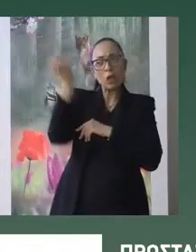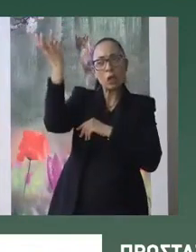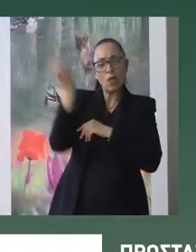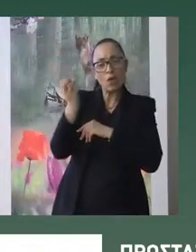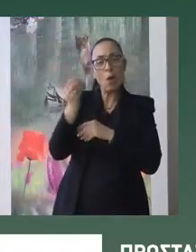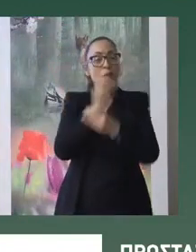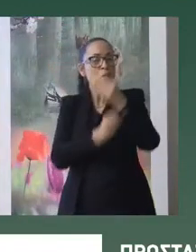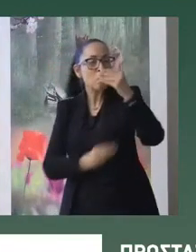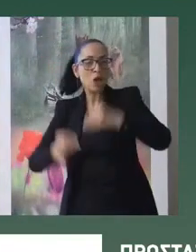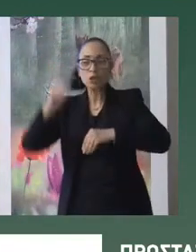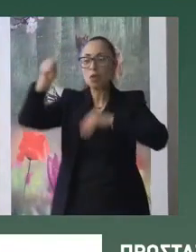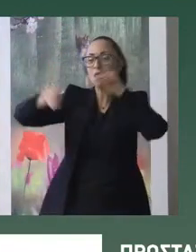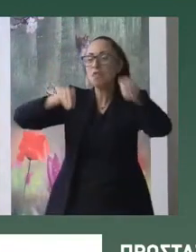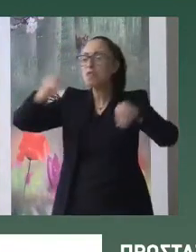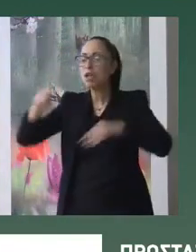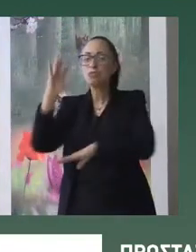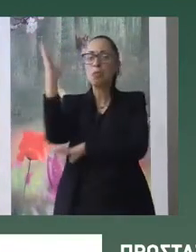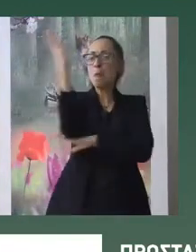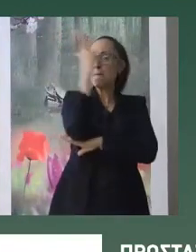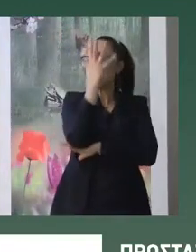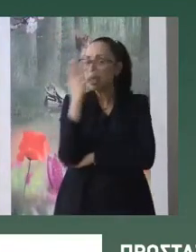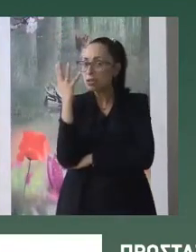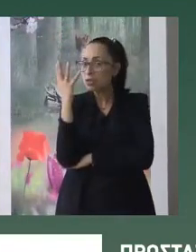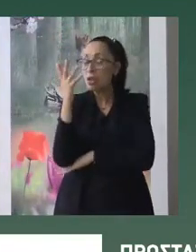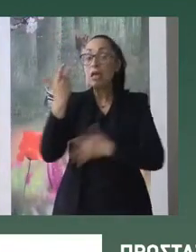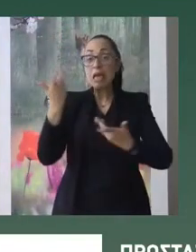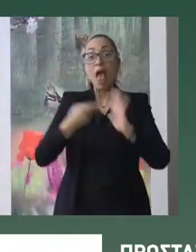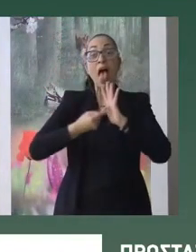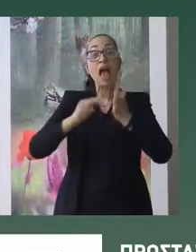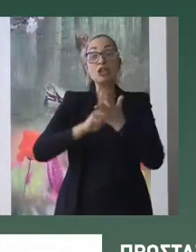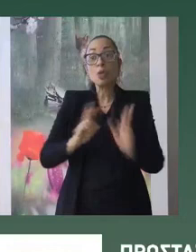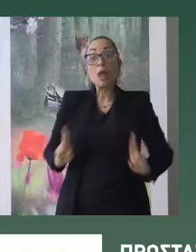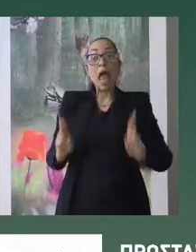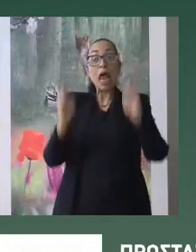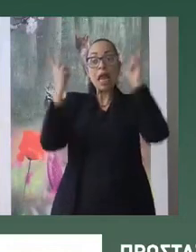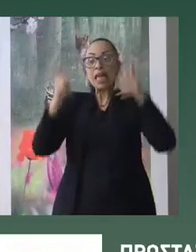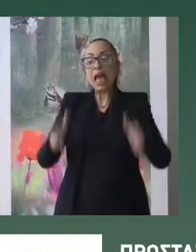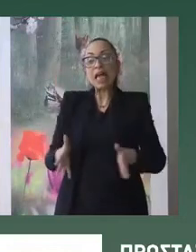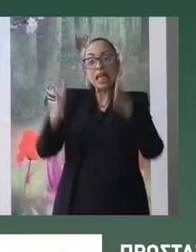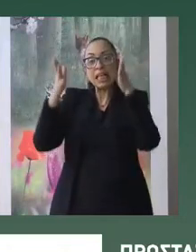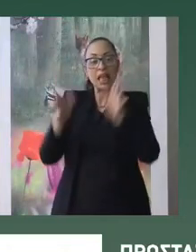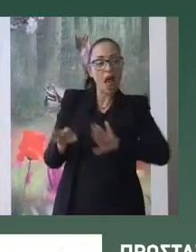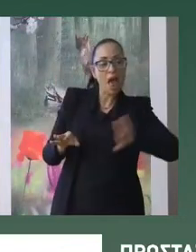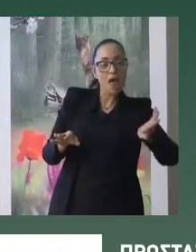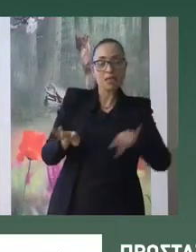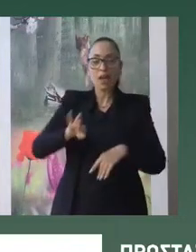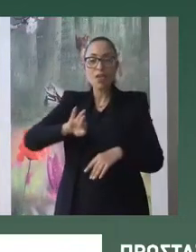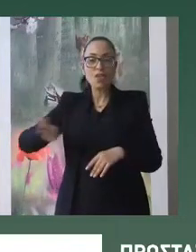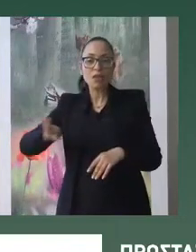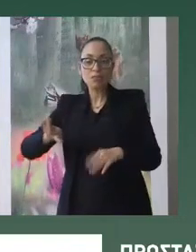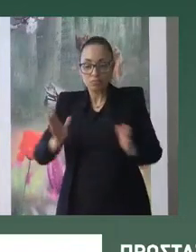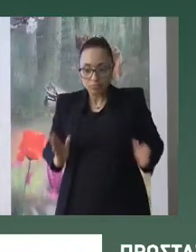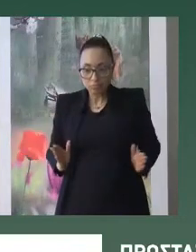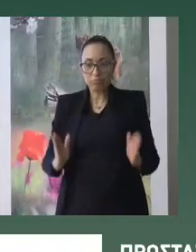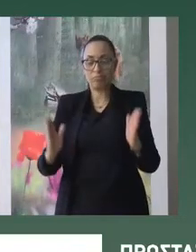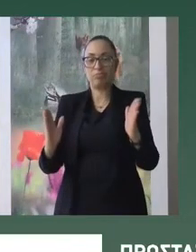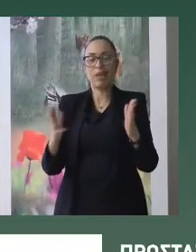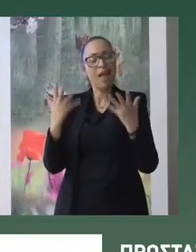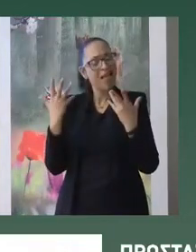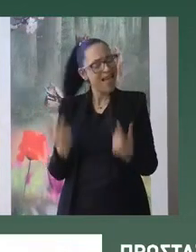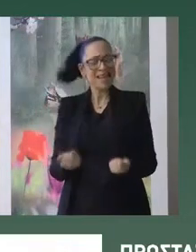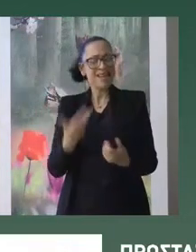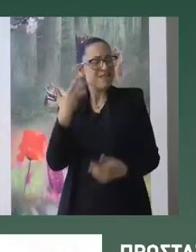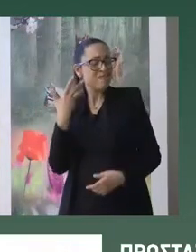βάλεις περισσότερο πράσινο, αν χωρά. Και βεβαίως να κάνεις εξοικονόμηση ενέργειας στα κτίρια που είναι αριστερά και δεξιά, ένθεκα κήθεν.